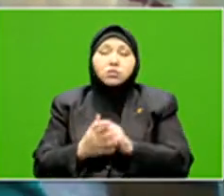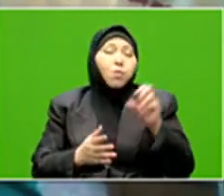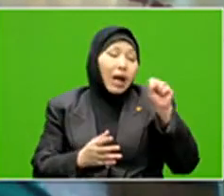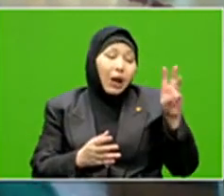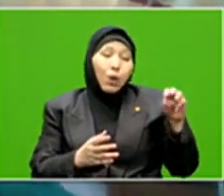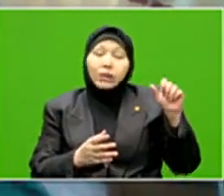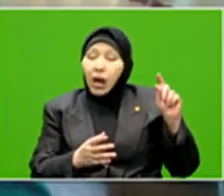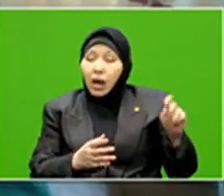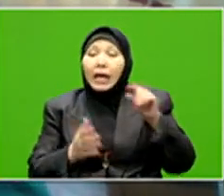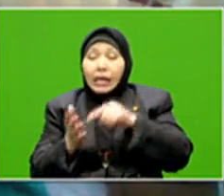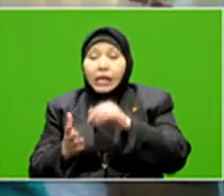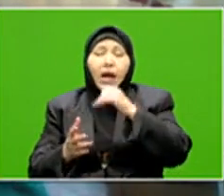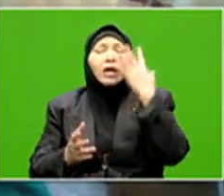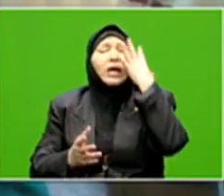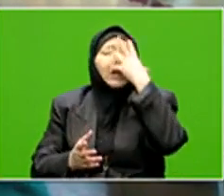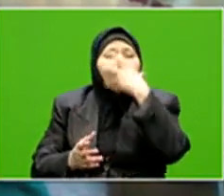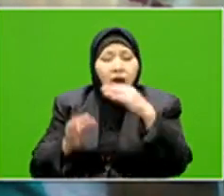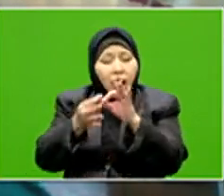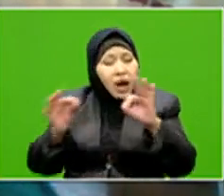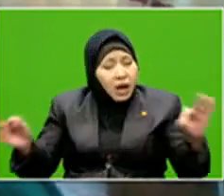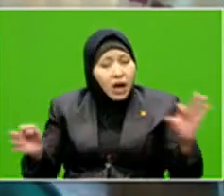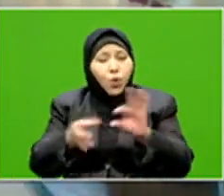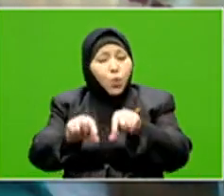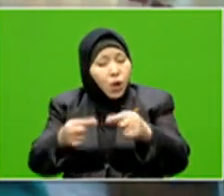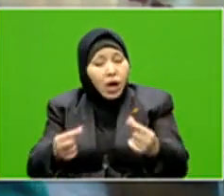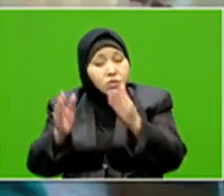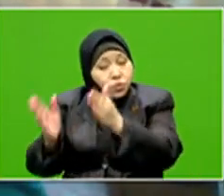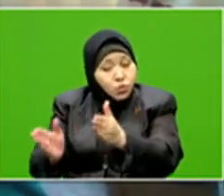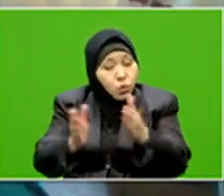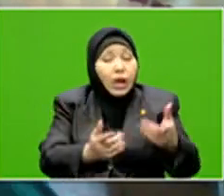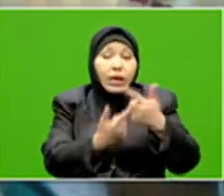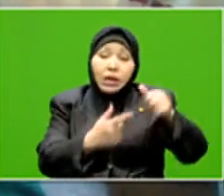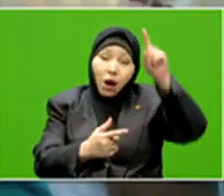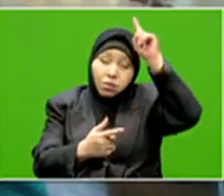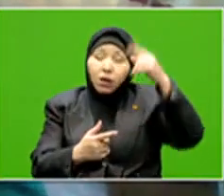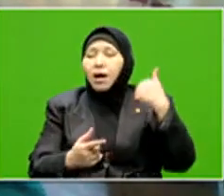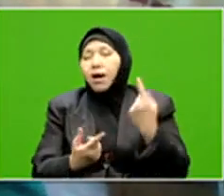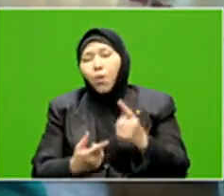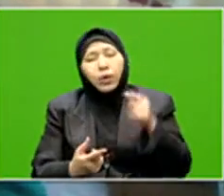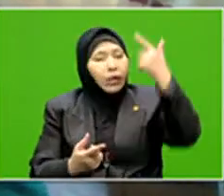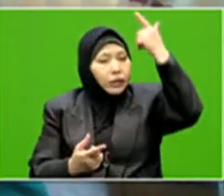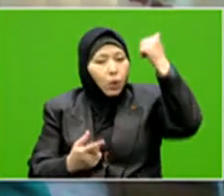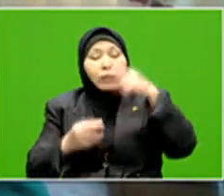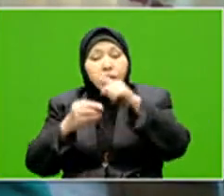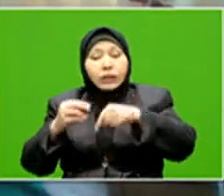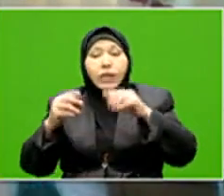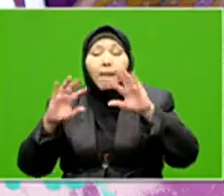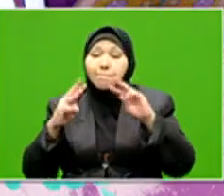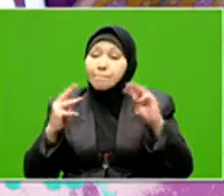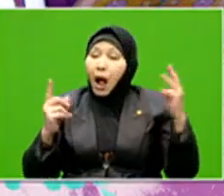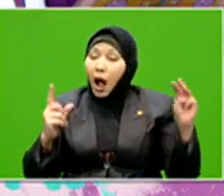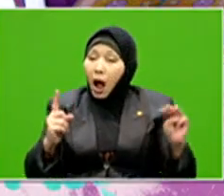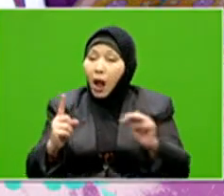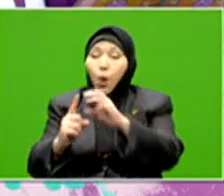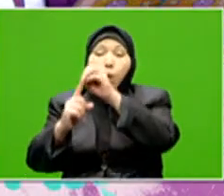wa taala. Inilah keindahan ayat-ayat Al-Quran, susunan daripada Allah yang Maha mengetahui tentang makhluk-makhluknya, iaitu kita ini. Silakan